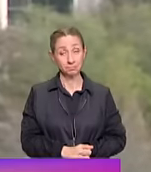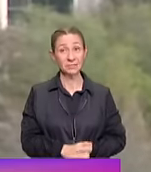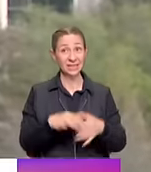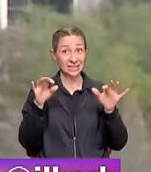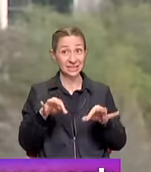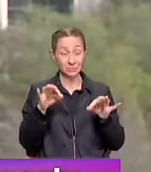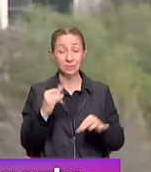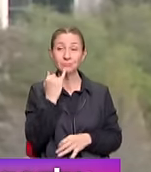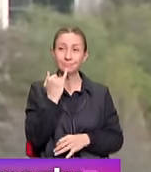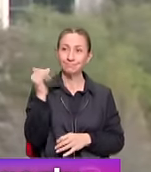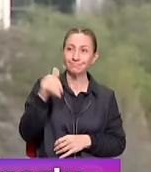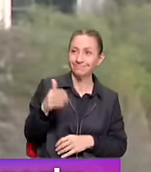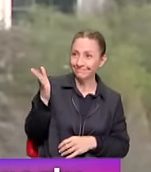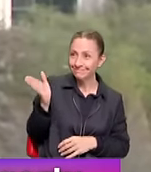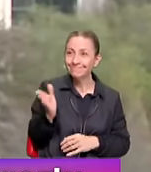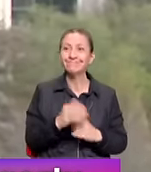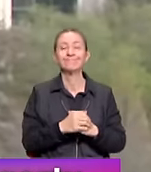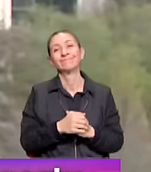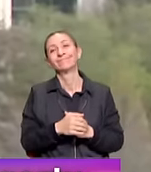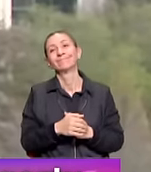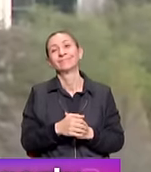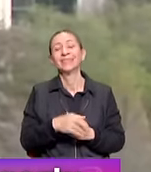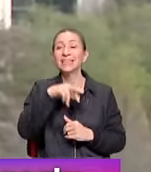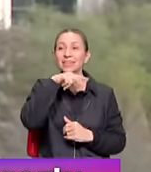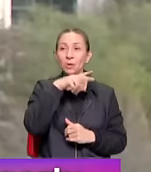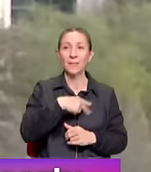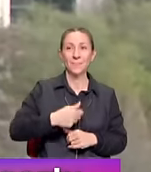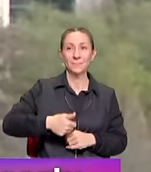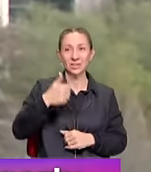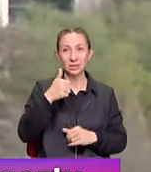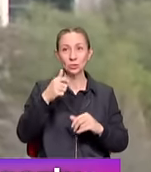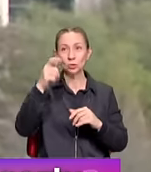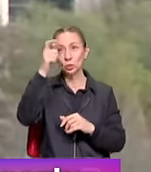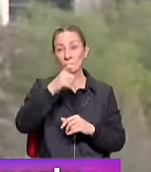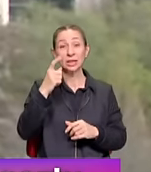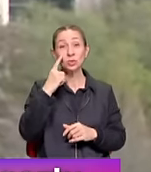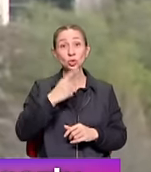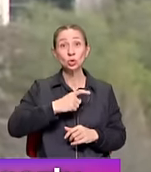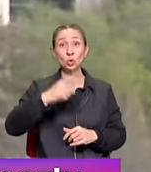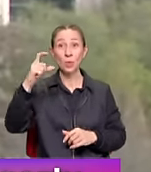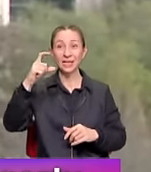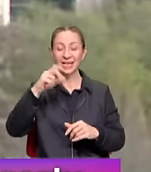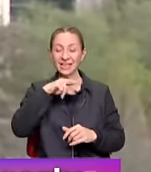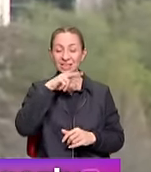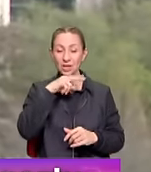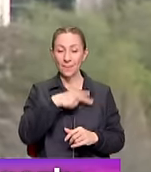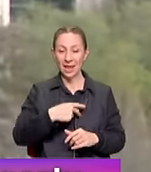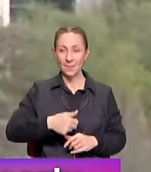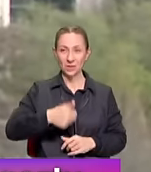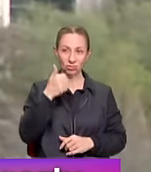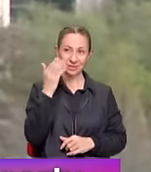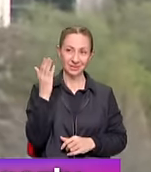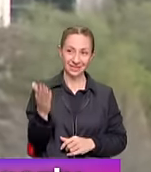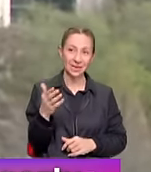Efendim şimdi konuğumuz geldi, misafirimiz geldi. Keçiören Belediye Başkanı, Türkiye Cumhuriyeti Keçiören Belediye